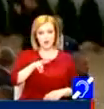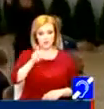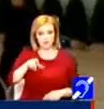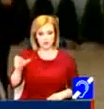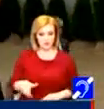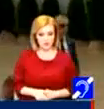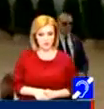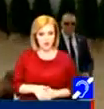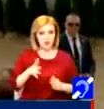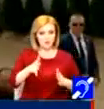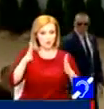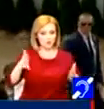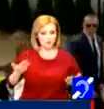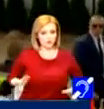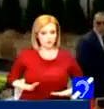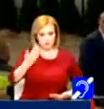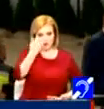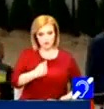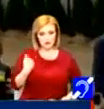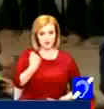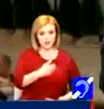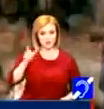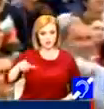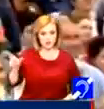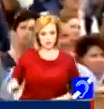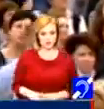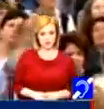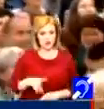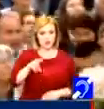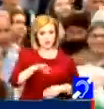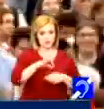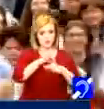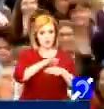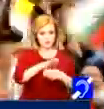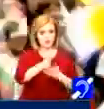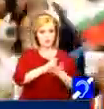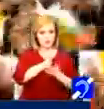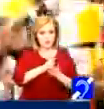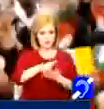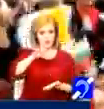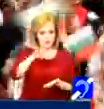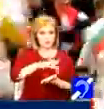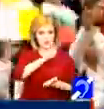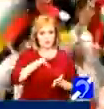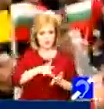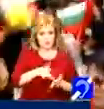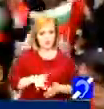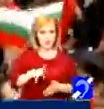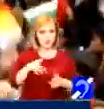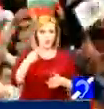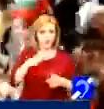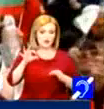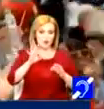58.000 de oameni. Sfântul Părinte a oficiat o slujbă în fața mulțimii, în piața Alexandru Nevski, și a transmis mesaje legate de